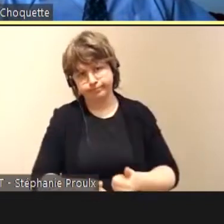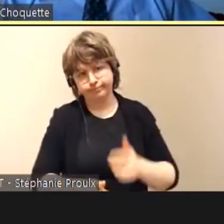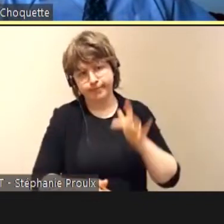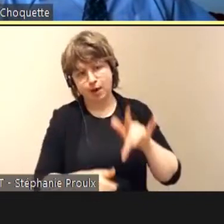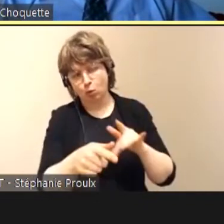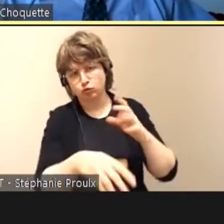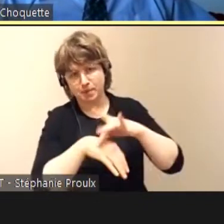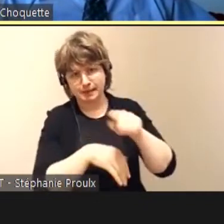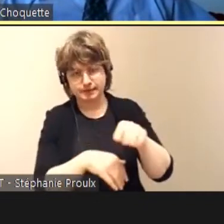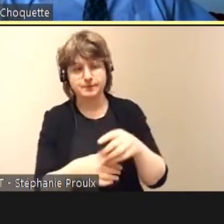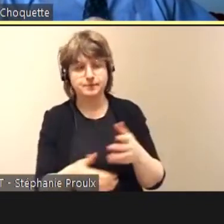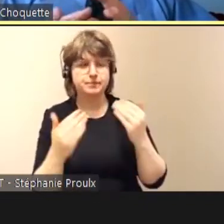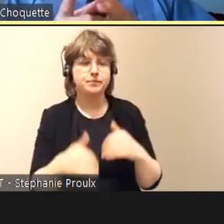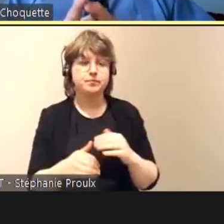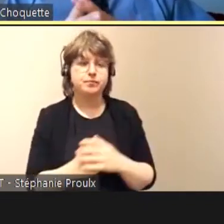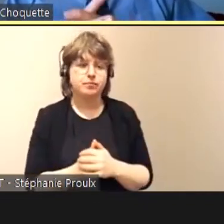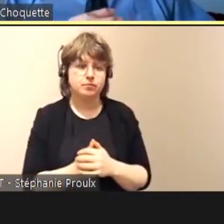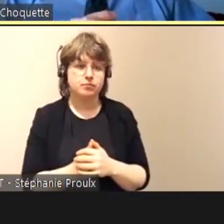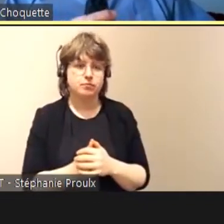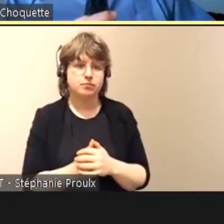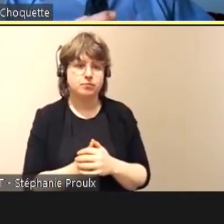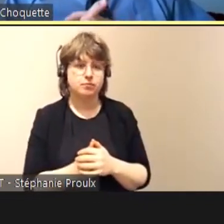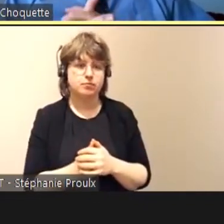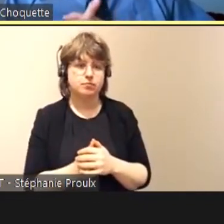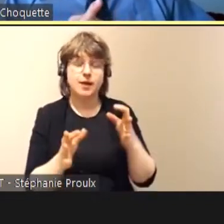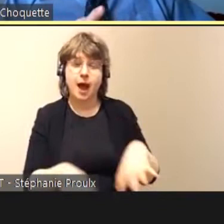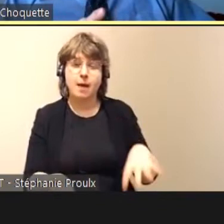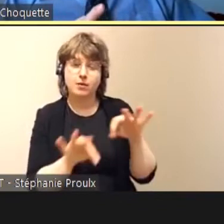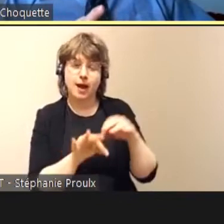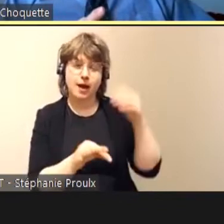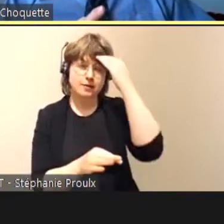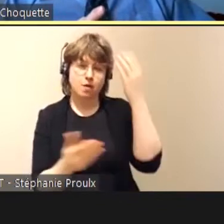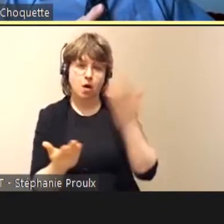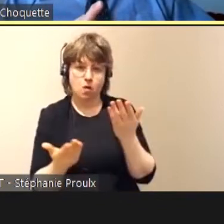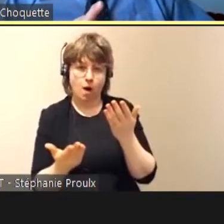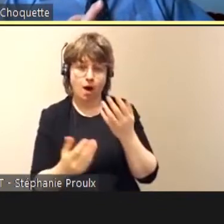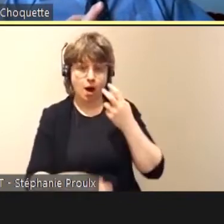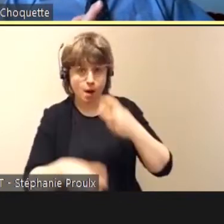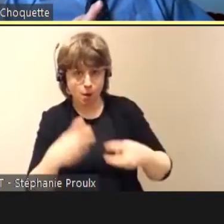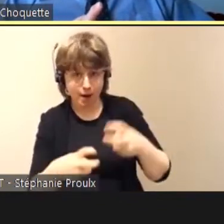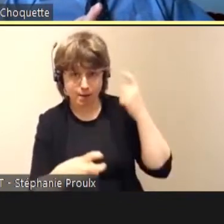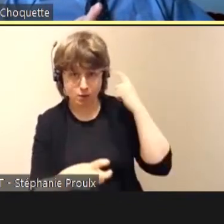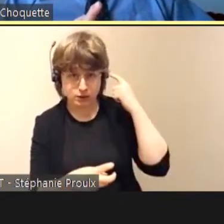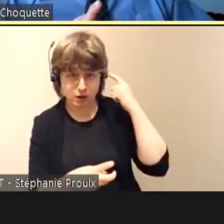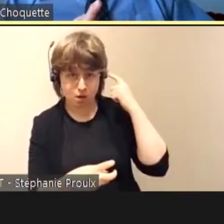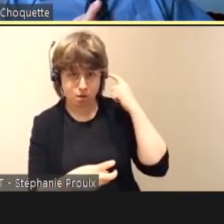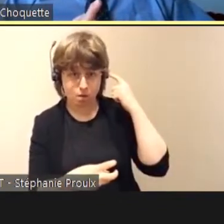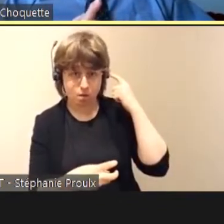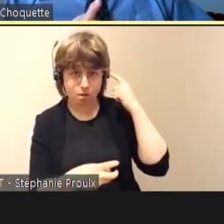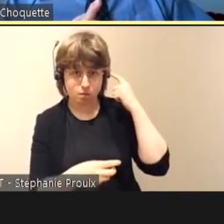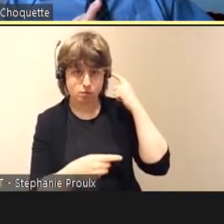OK? Prochaine diapo. Ce qui est important de savoir, c'est que la plupart des problèmes d'audition causés par un